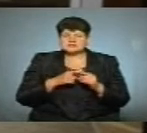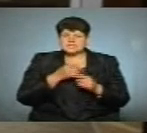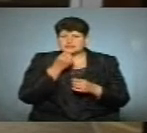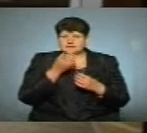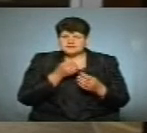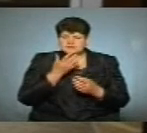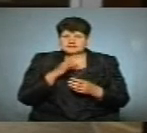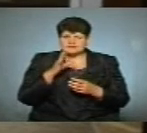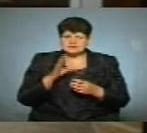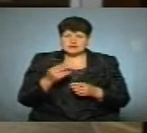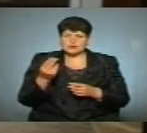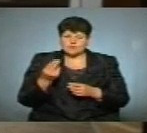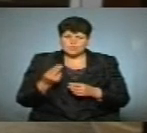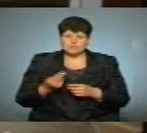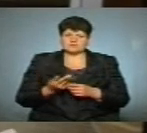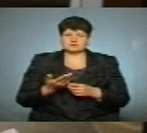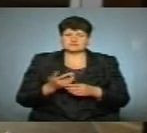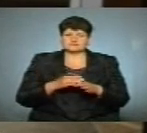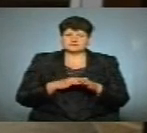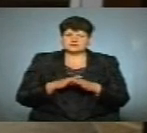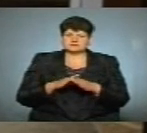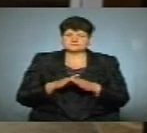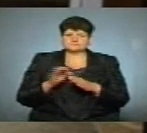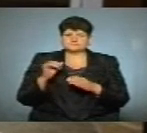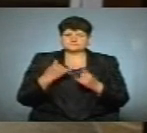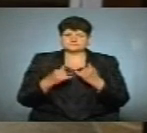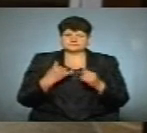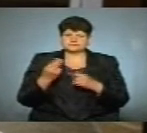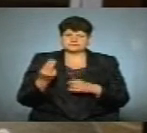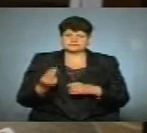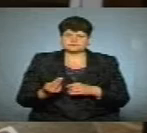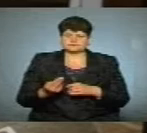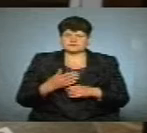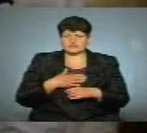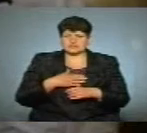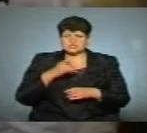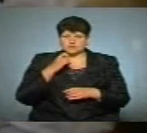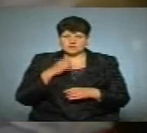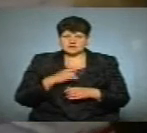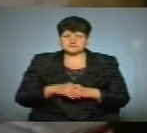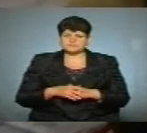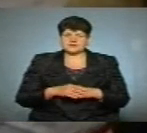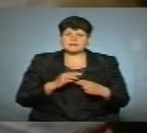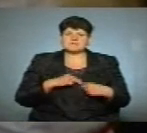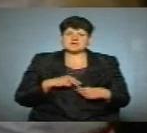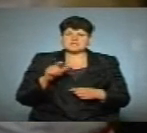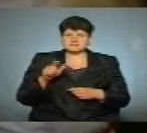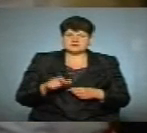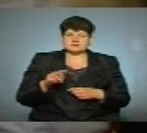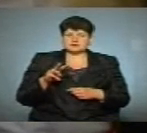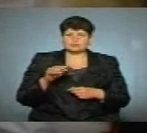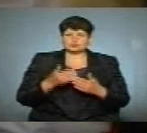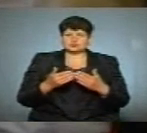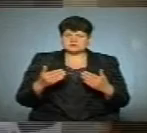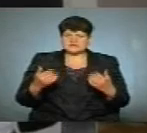і взагалі самий колір. І він, бачите, виконаний в таких жовто-блакитних тонах, наших таких українських. Працівниця музею Наталя